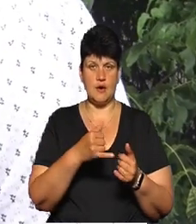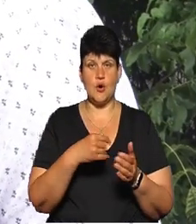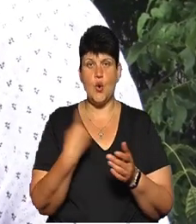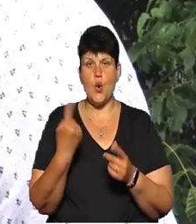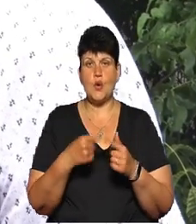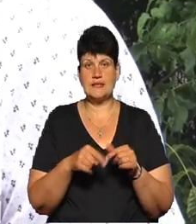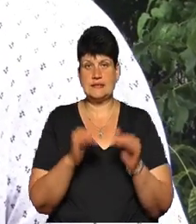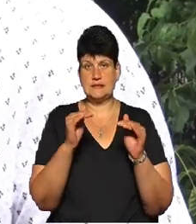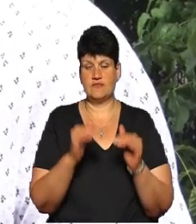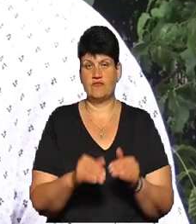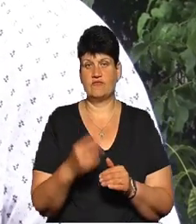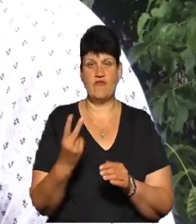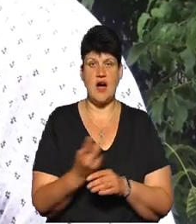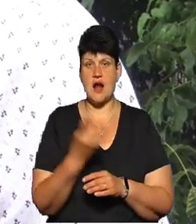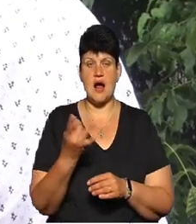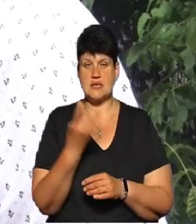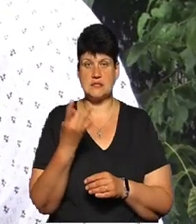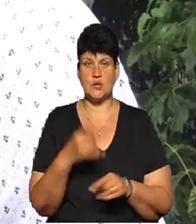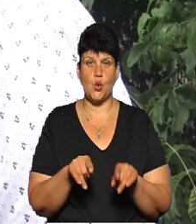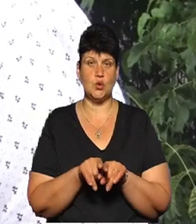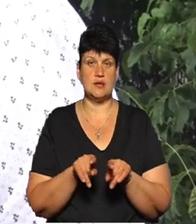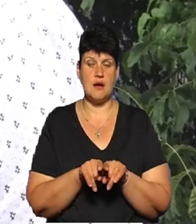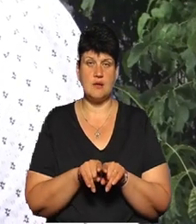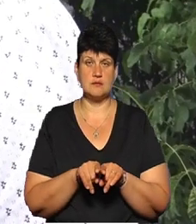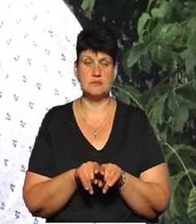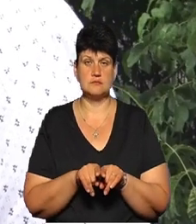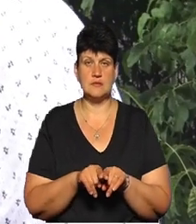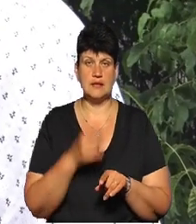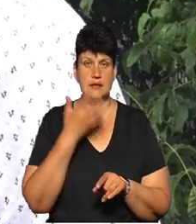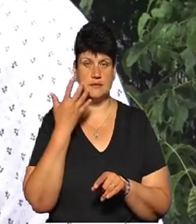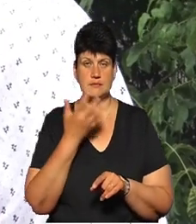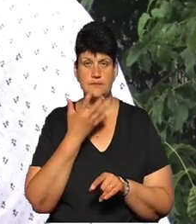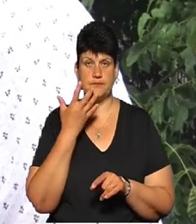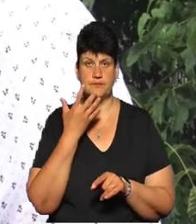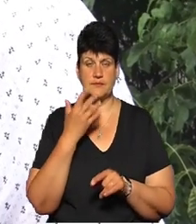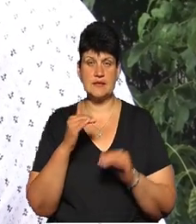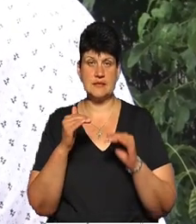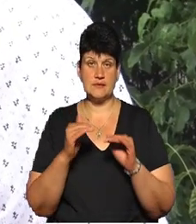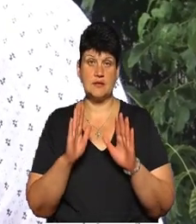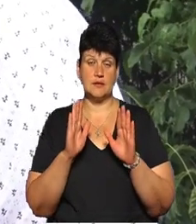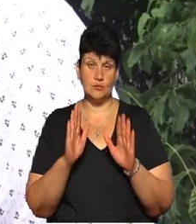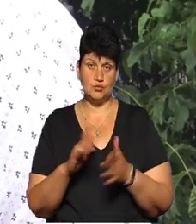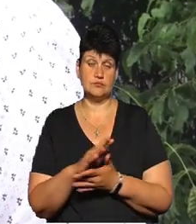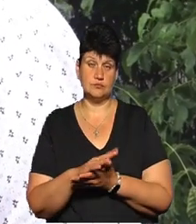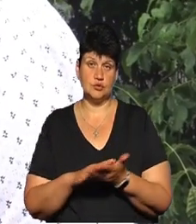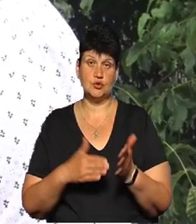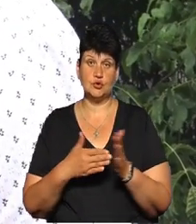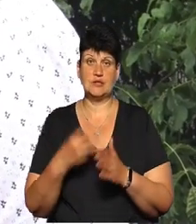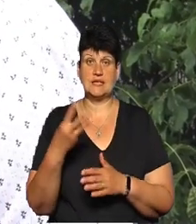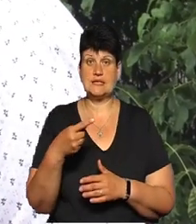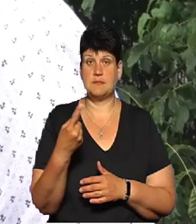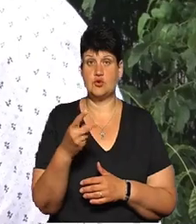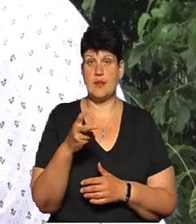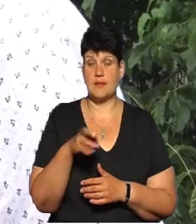рази. Відповідно, так само тариф на теплову енергію в них знизився і буде діяти так само до 31 липня 2022